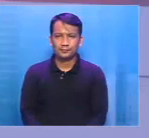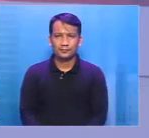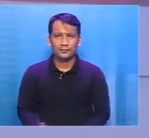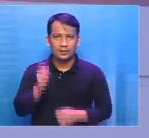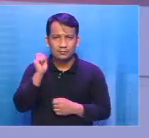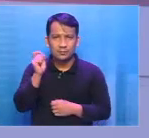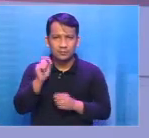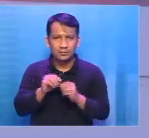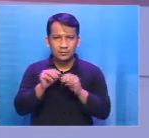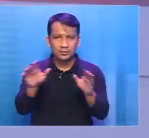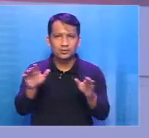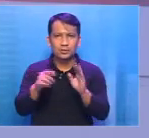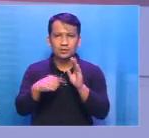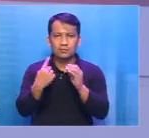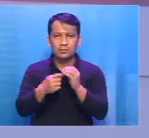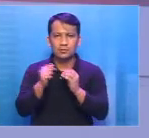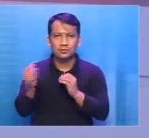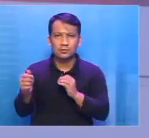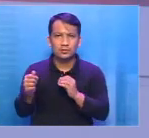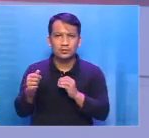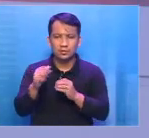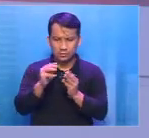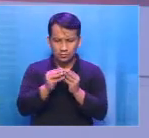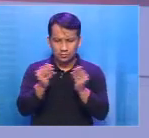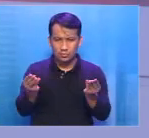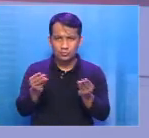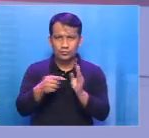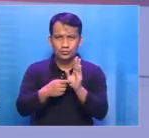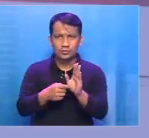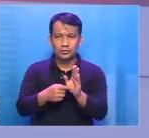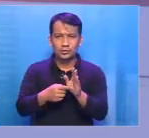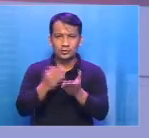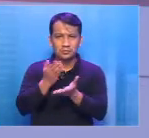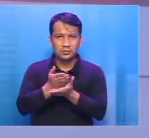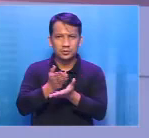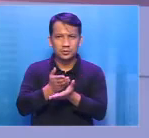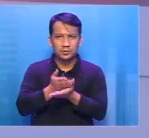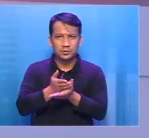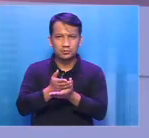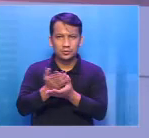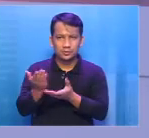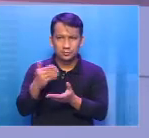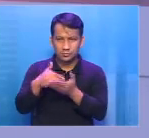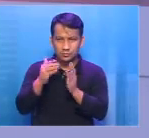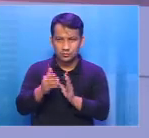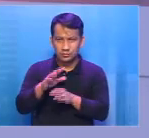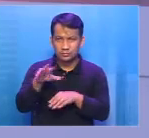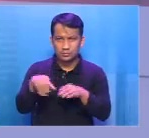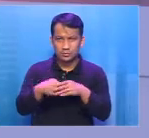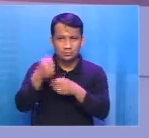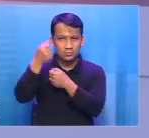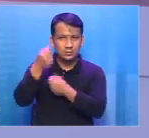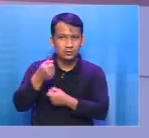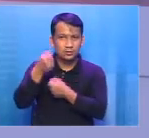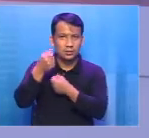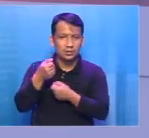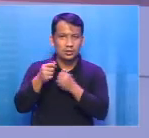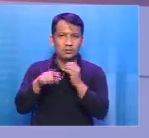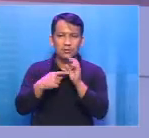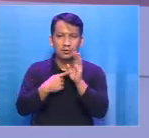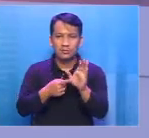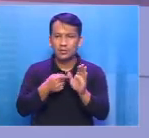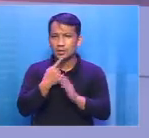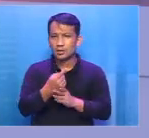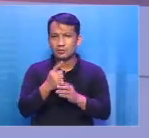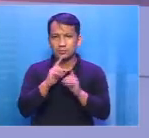Mabilis na kumalat sa social media ang isang module na tila pinipigilan ang mga estudyanteng makilahok sa mga rally. Depensa